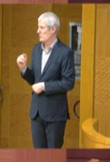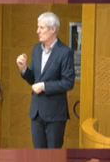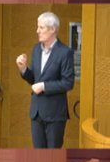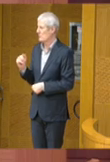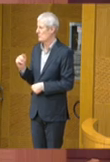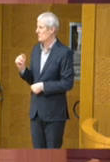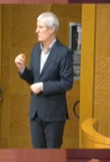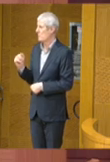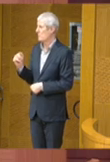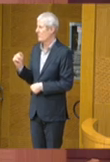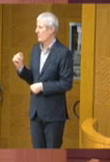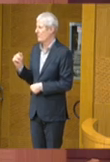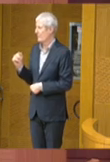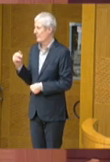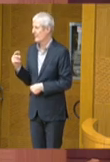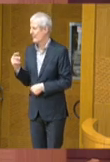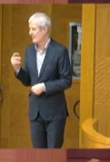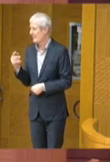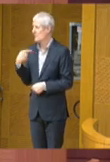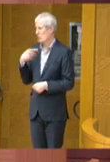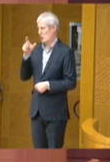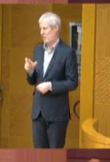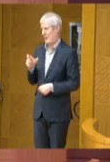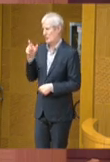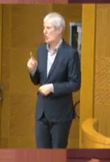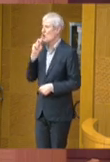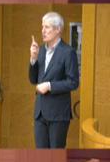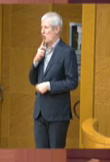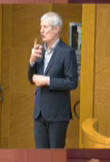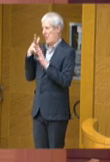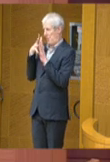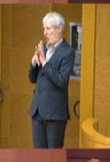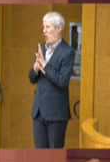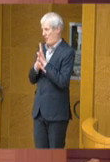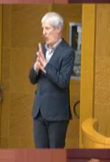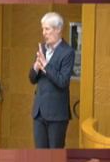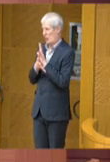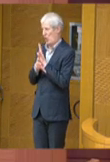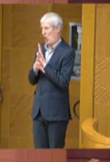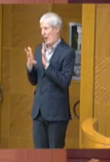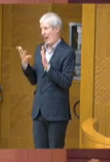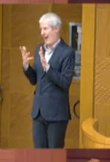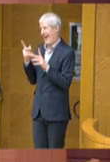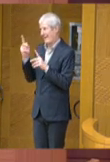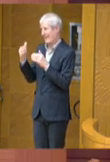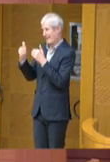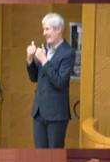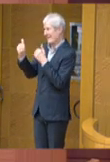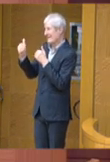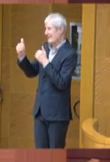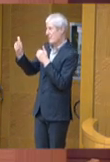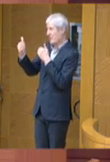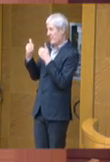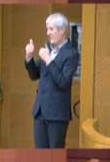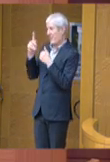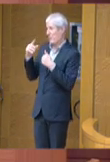Sentite? No, allora, perché sono una persona sorda profonda e quindi devo avere la distanza giusta perché voi